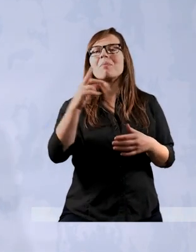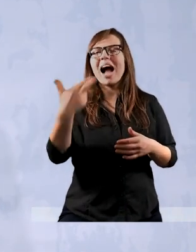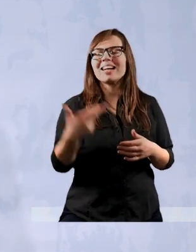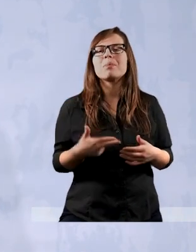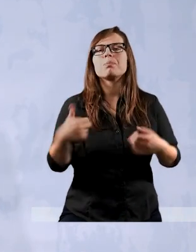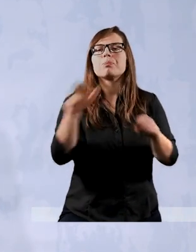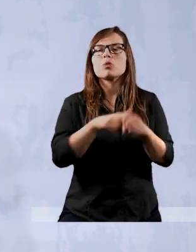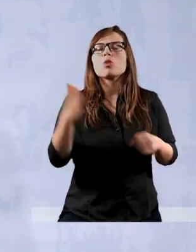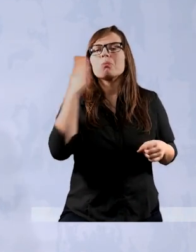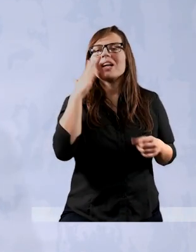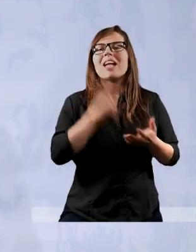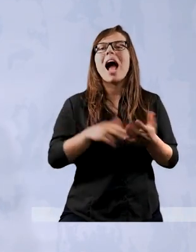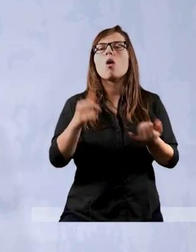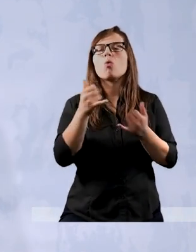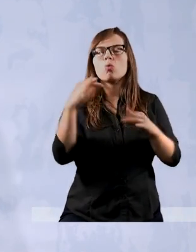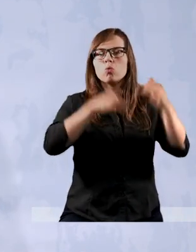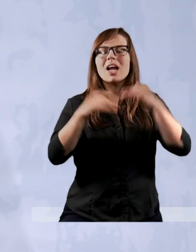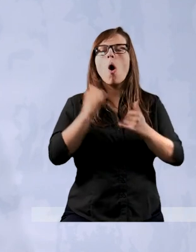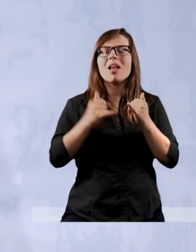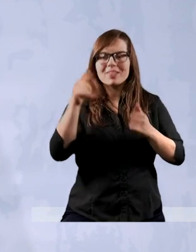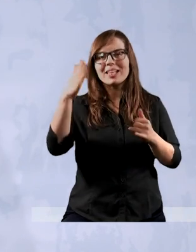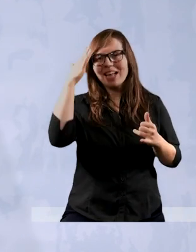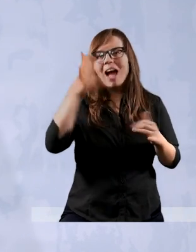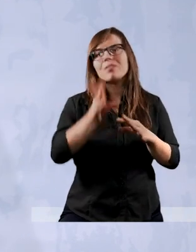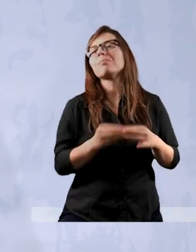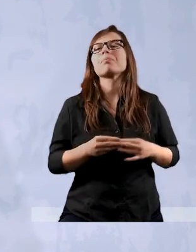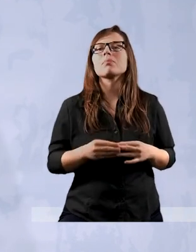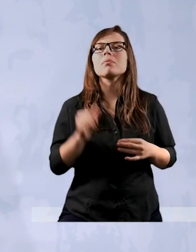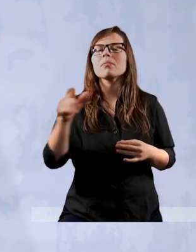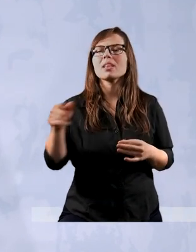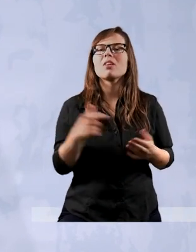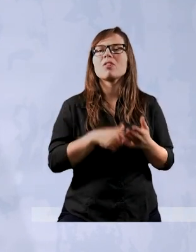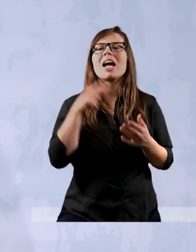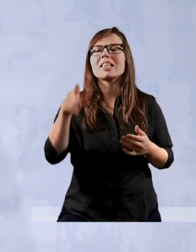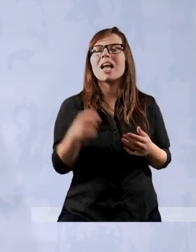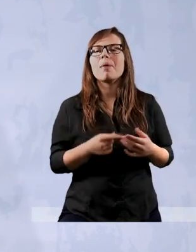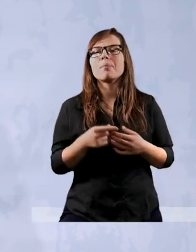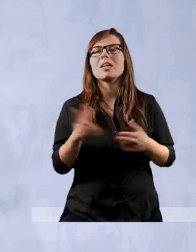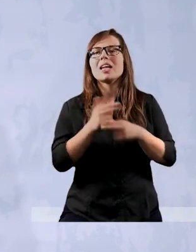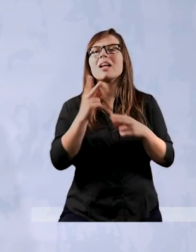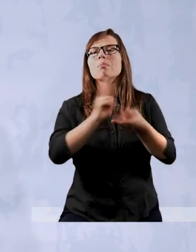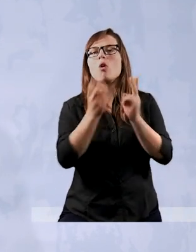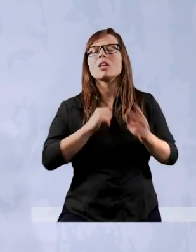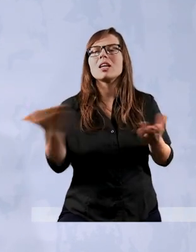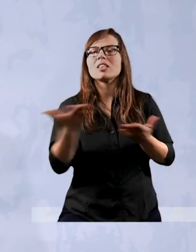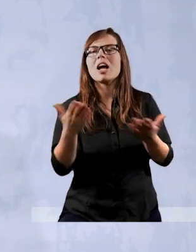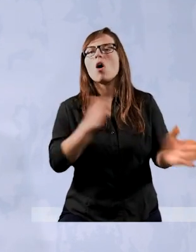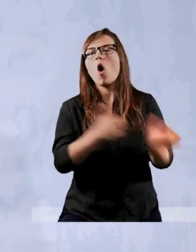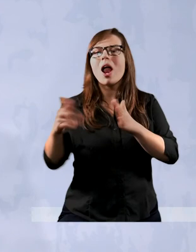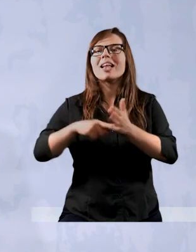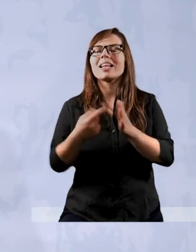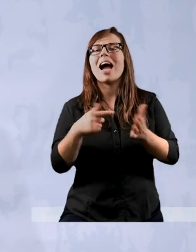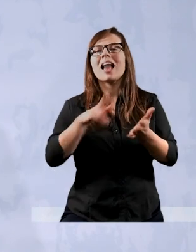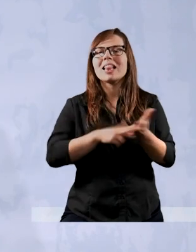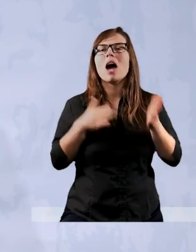Ibrahim, który mieszka na Górze Oliwnej i wszyscy go tam znają. Ibrahim, kiedy spotyka nas gdzieś kolejny raz na